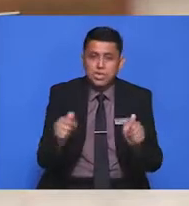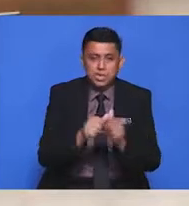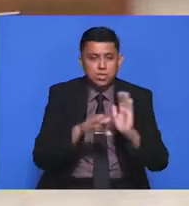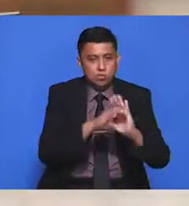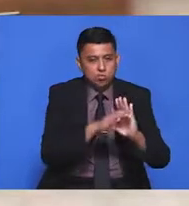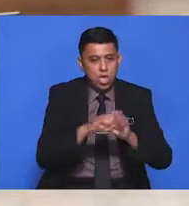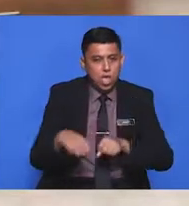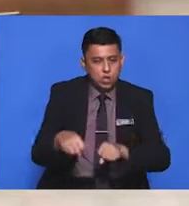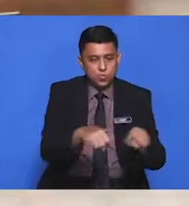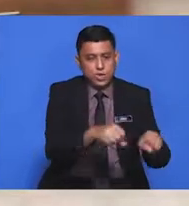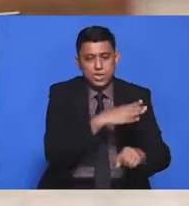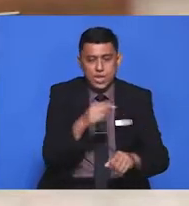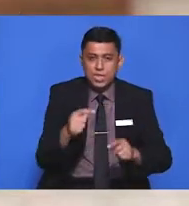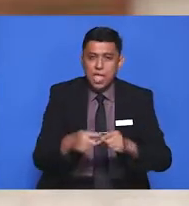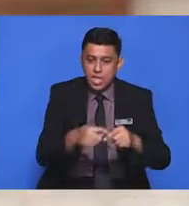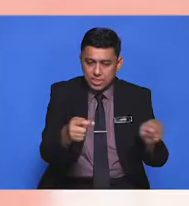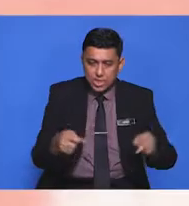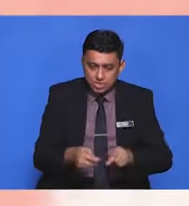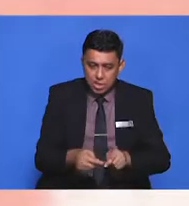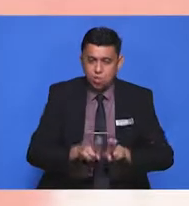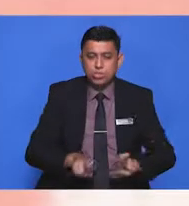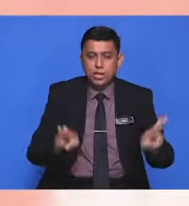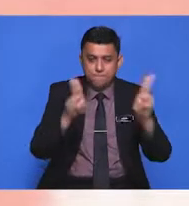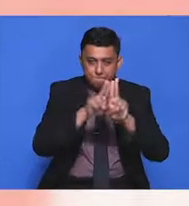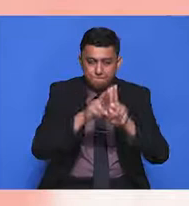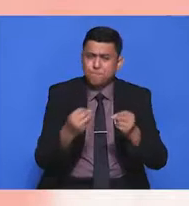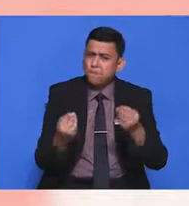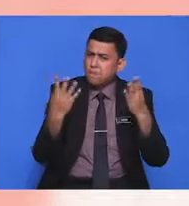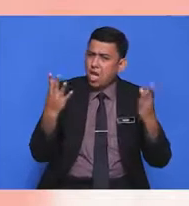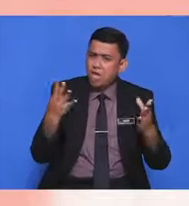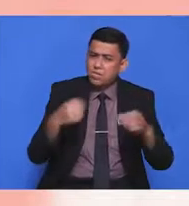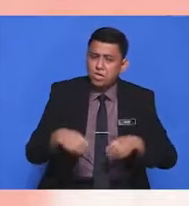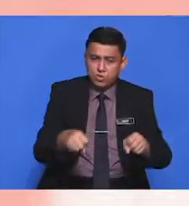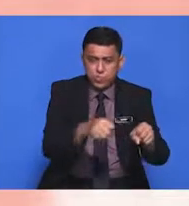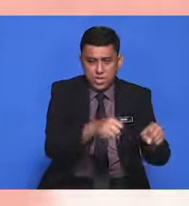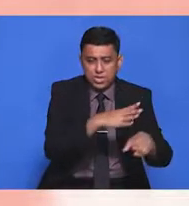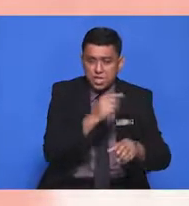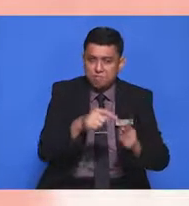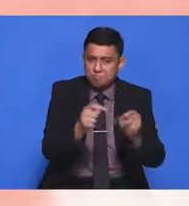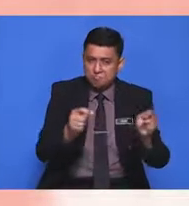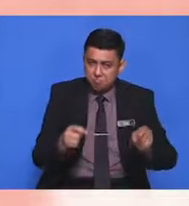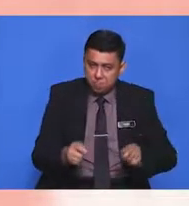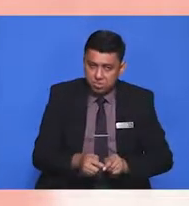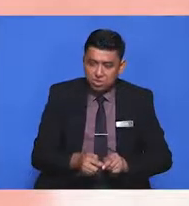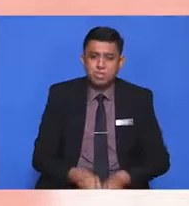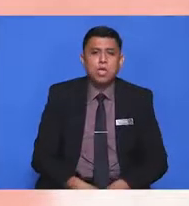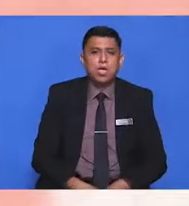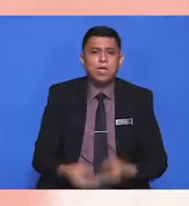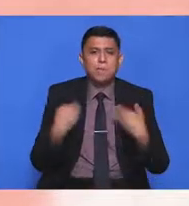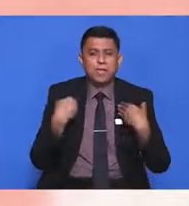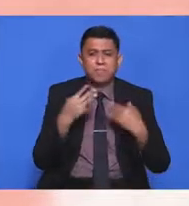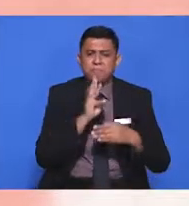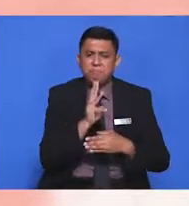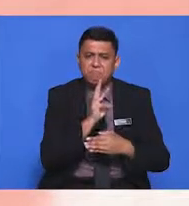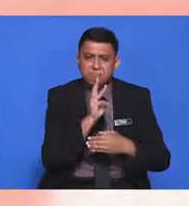dan tasik utama di Asia Tenggara. Terdapat banyak sungai dan tasik di Asia Tenggara yang mengairi pelbagai bentuk muka